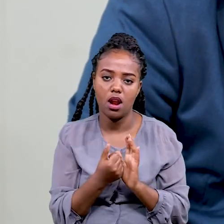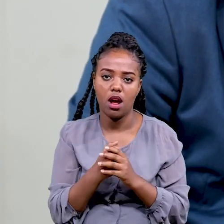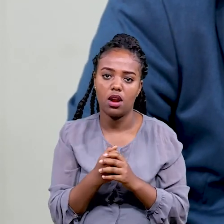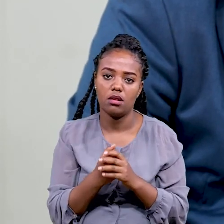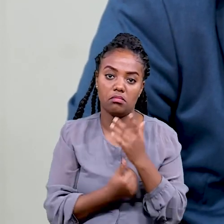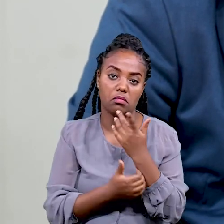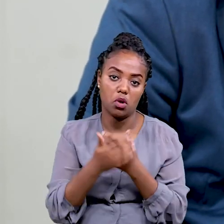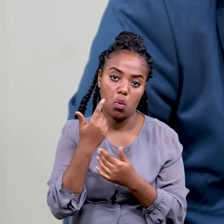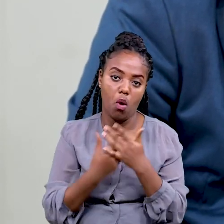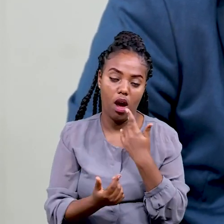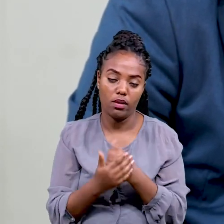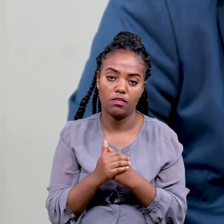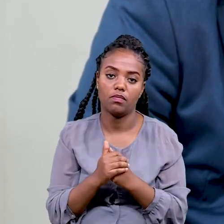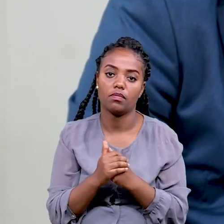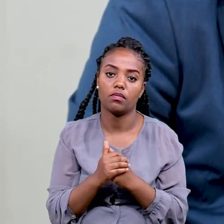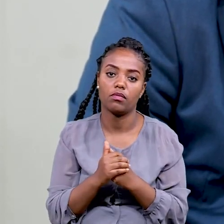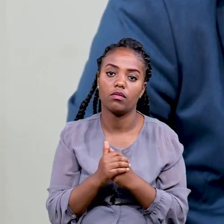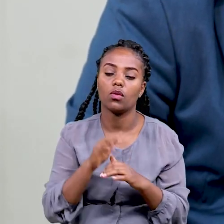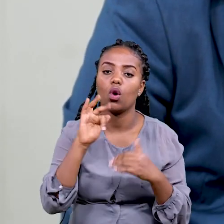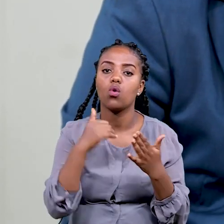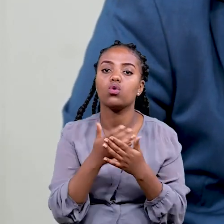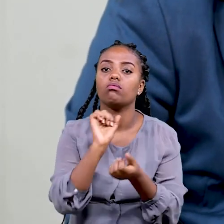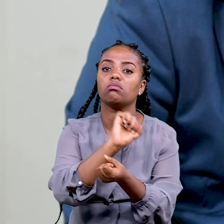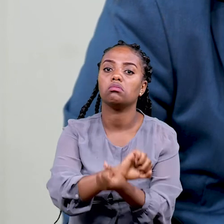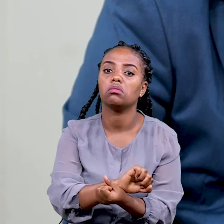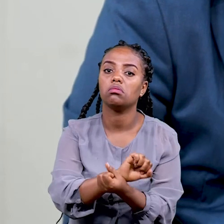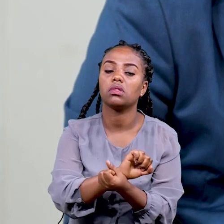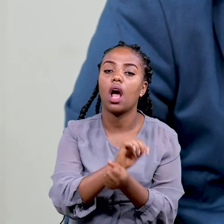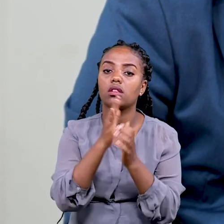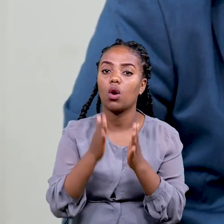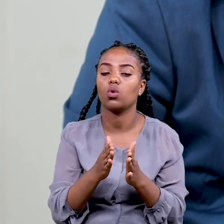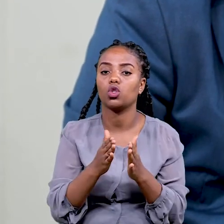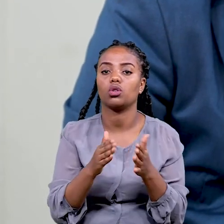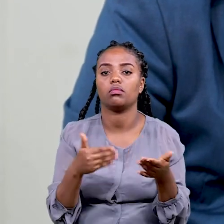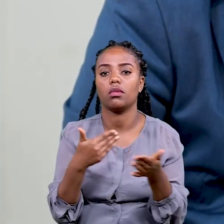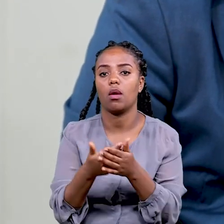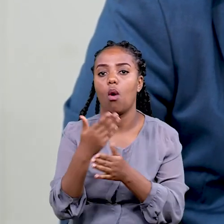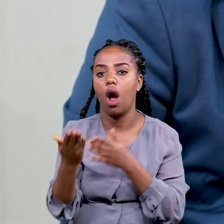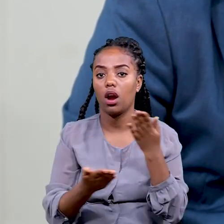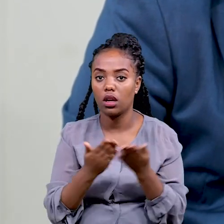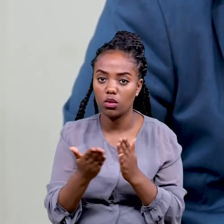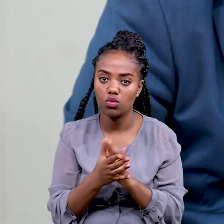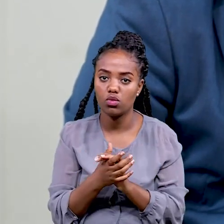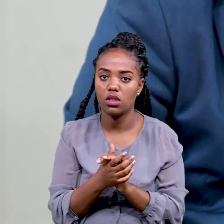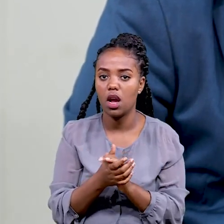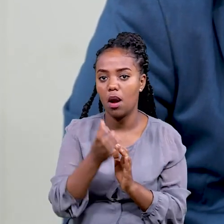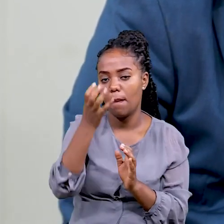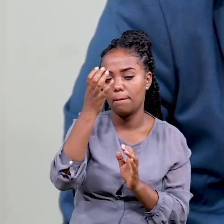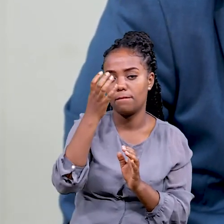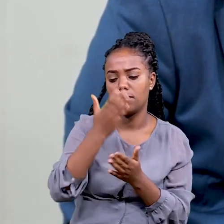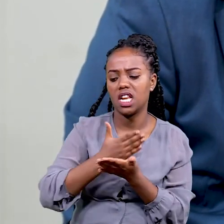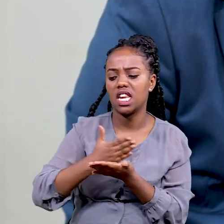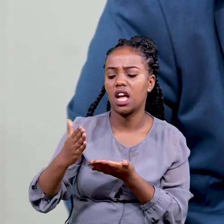ብለናል ስንወያይ። ከሁሉም ታራሚዎች በሚቀርበው አገልግሎት